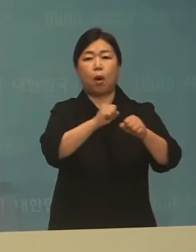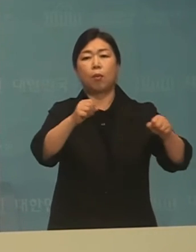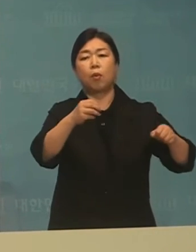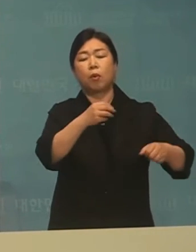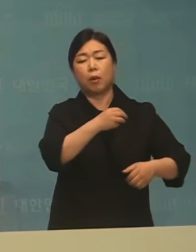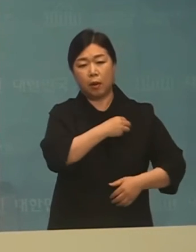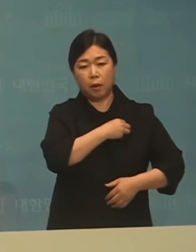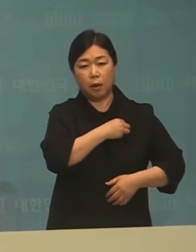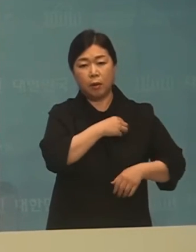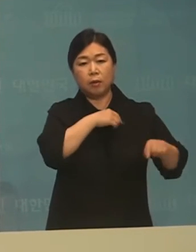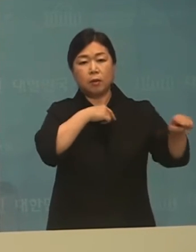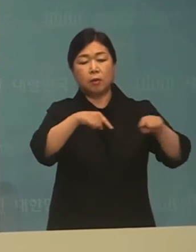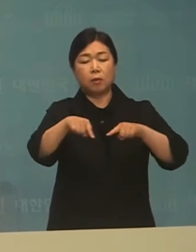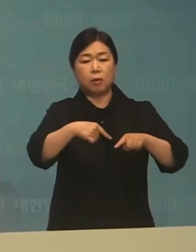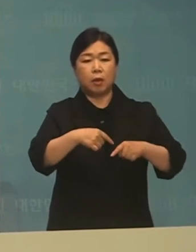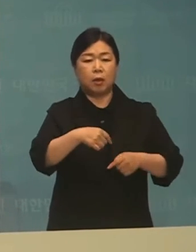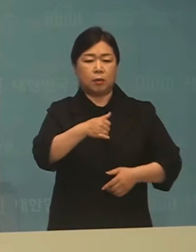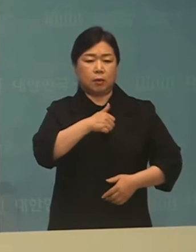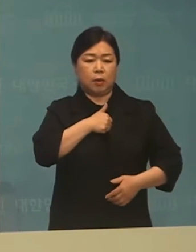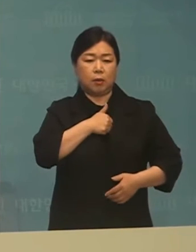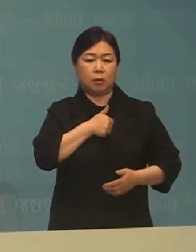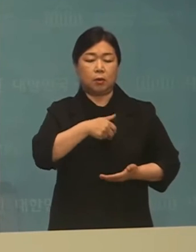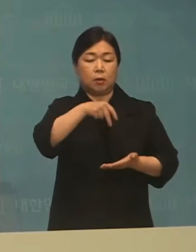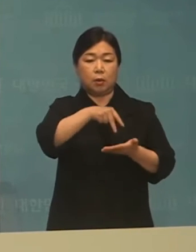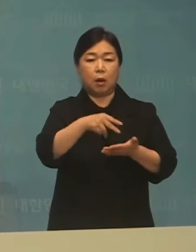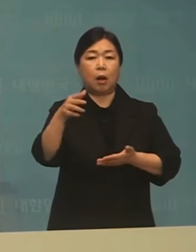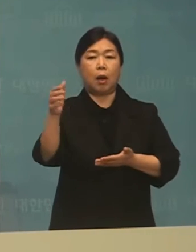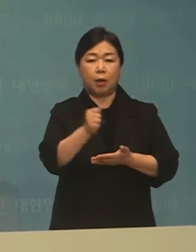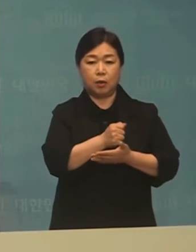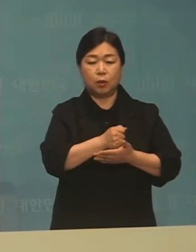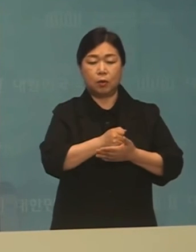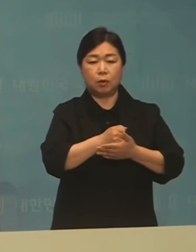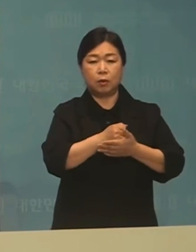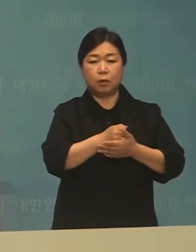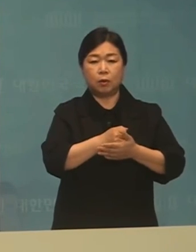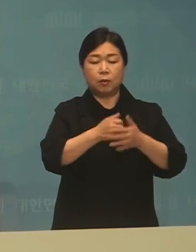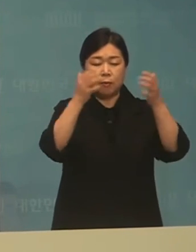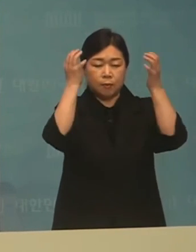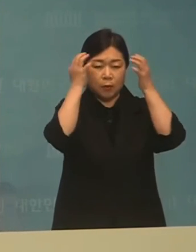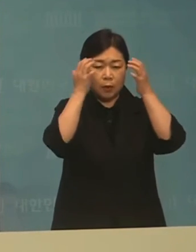광복회가 정체성을 확립하는 과정에서는 진통일 겁니다.